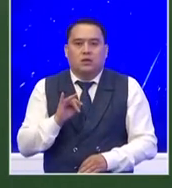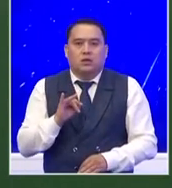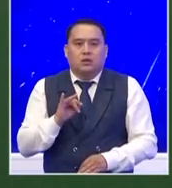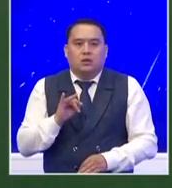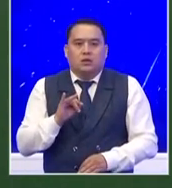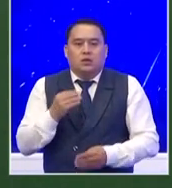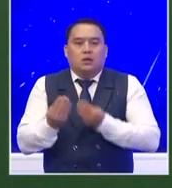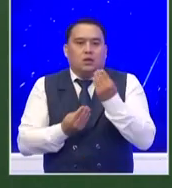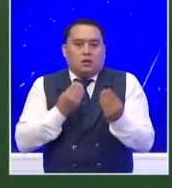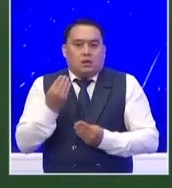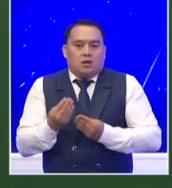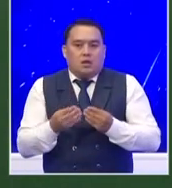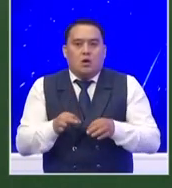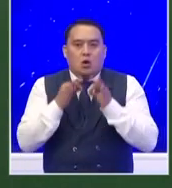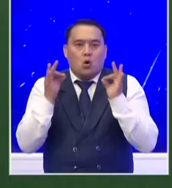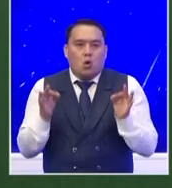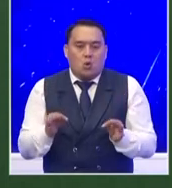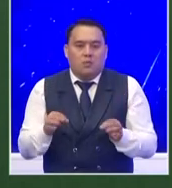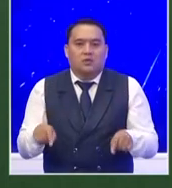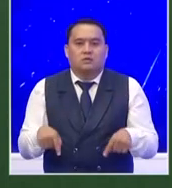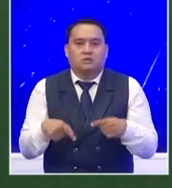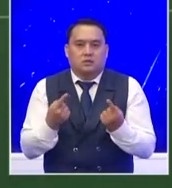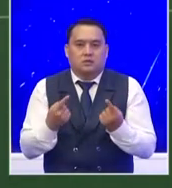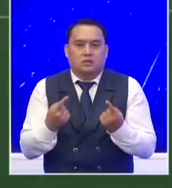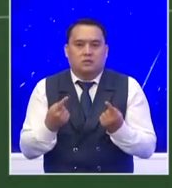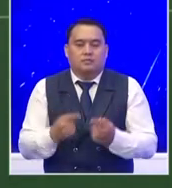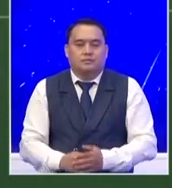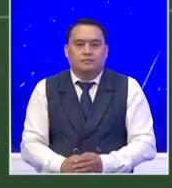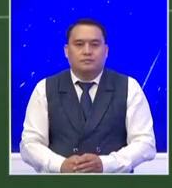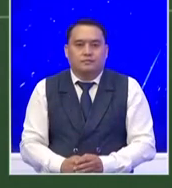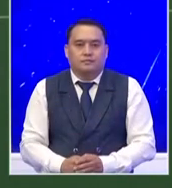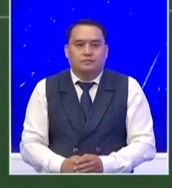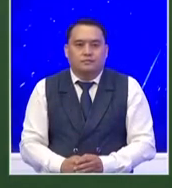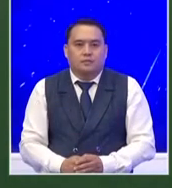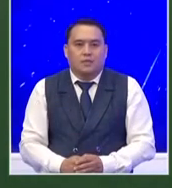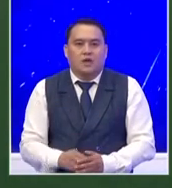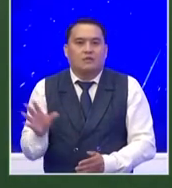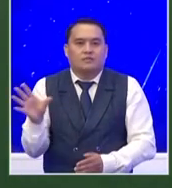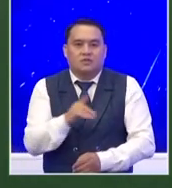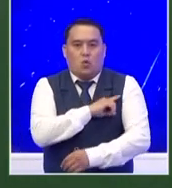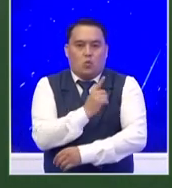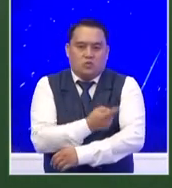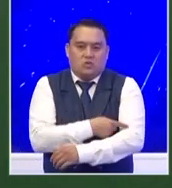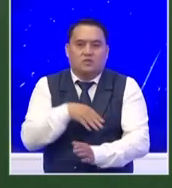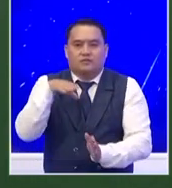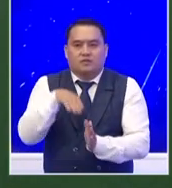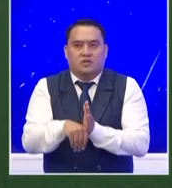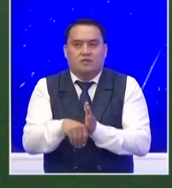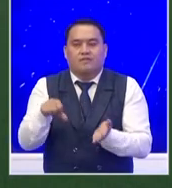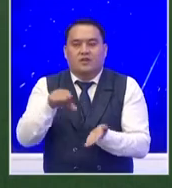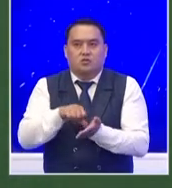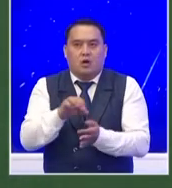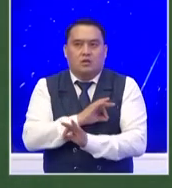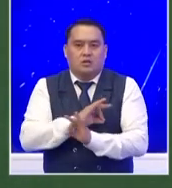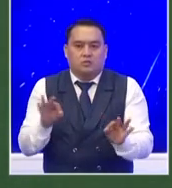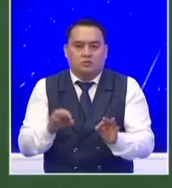им надо играть, набираться опыту, чтобы достигать там уже вершин. И мы также все усилия дадим, чтобы выступили